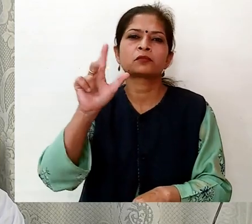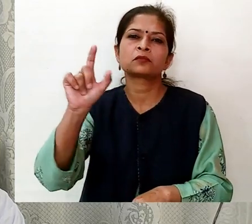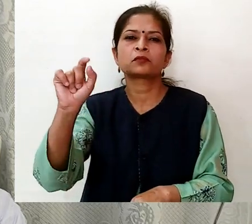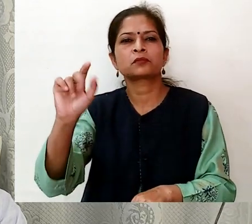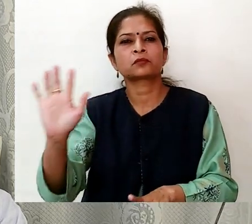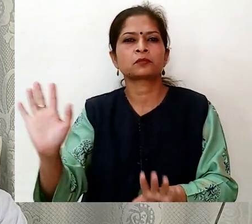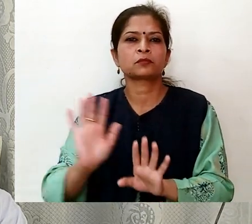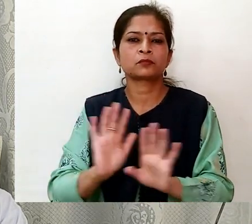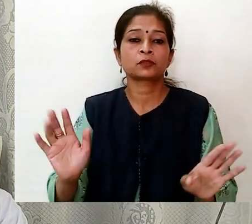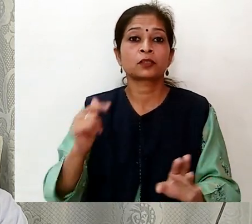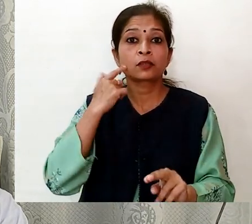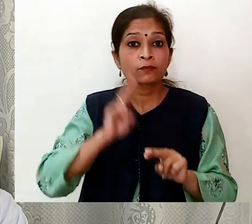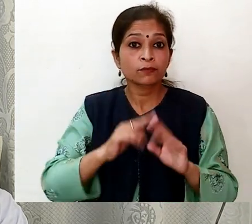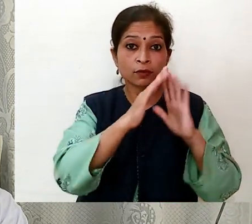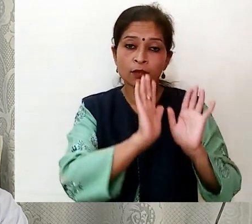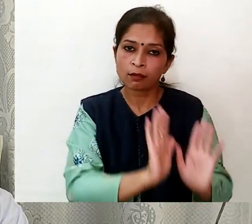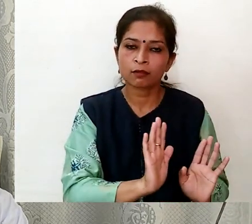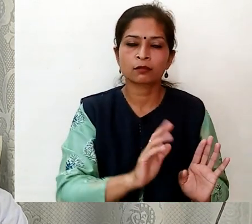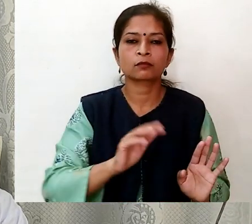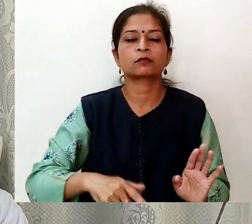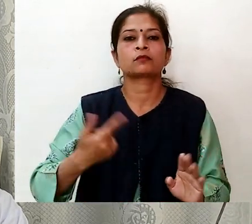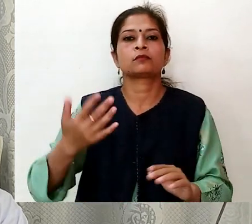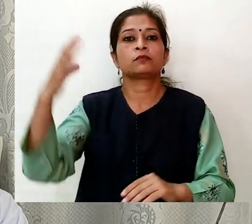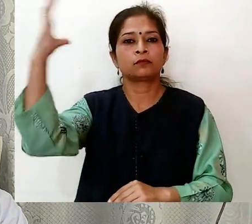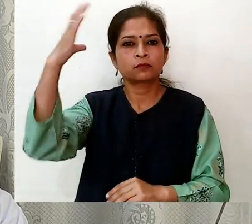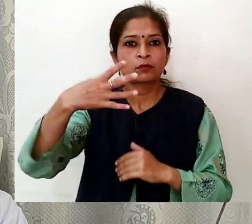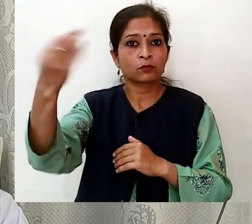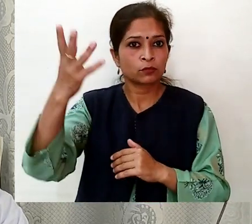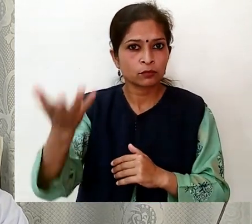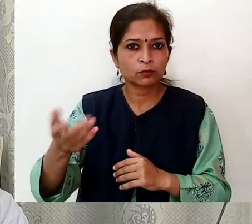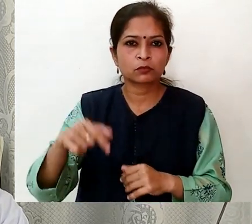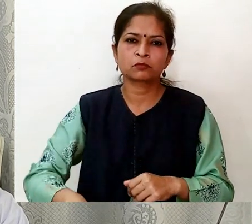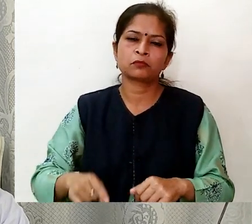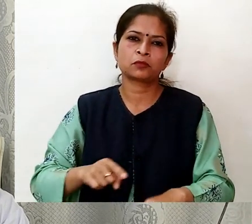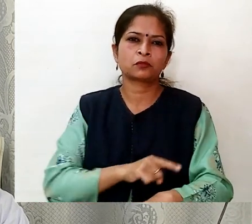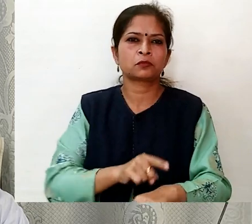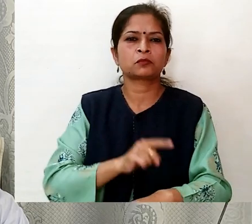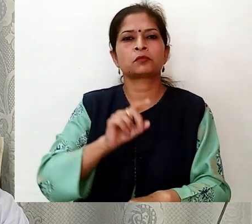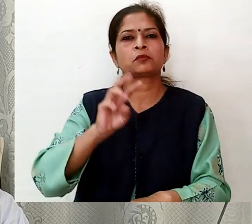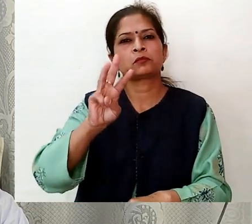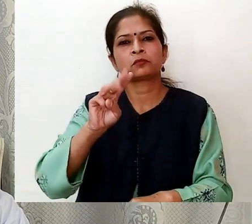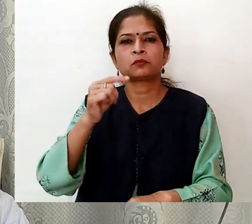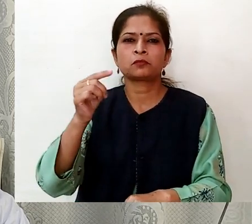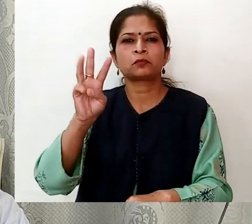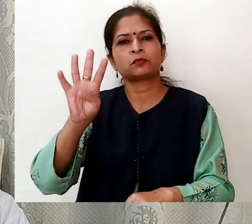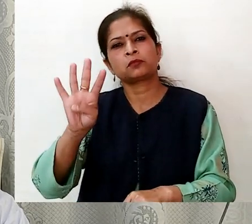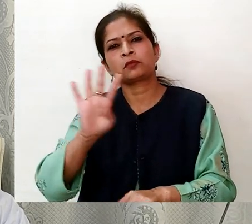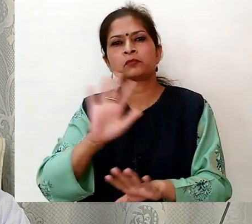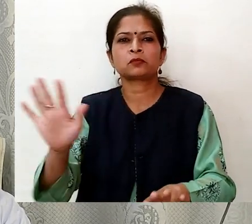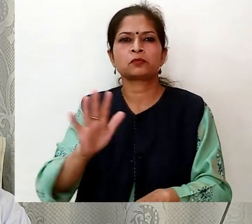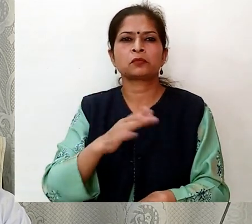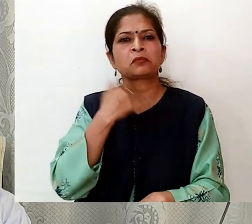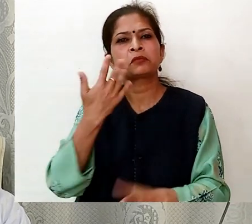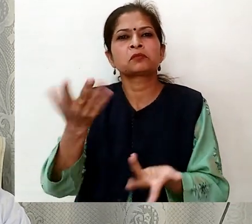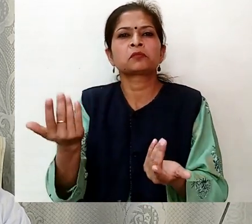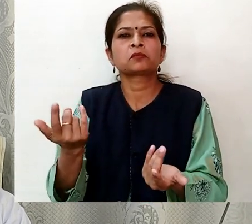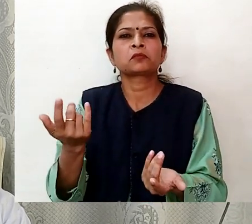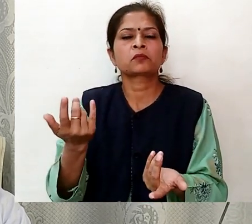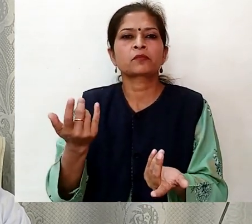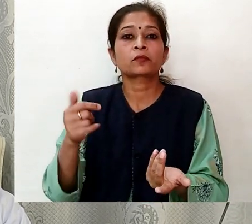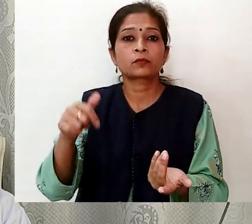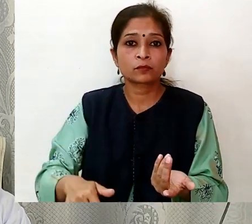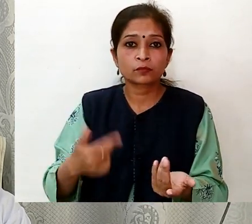रहेगा। अगर ये मेटल सर्फेस घर के अंदर है, घर के बाहर धूप में शायद 3 या 4 घंटे से भी ज्यादा ना रहे।